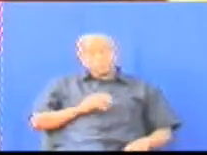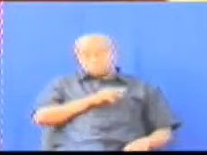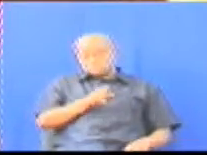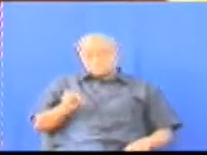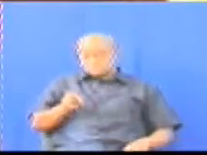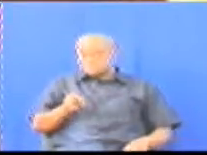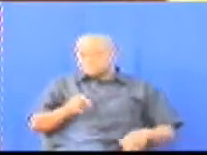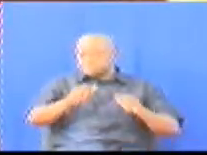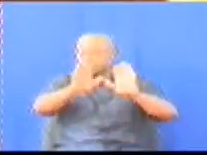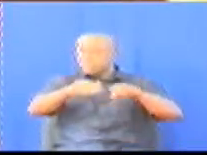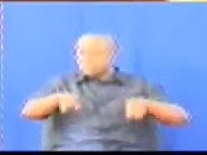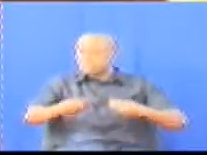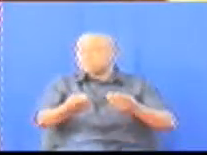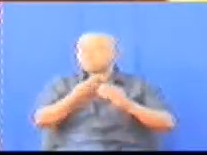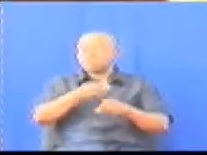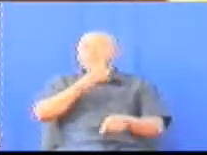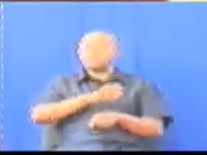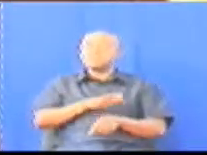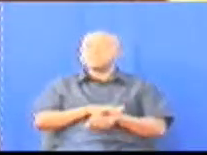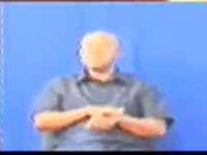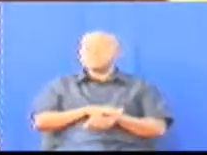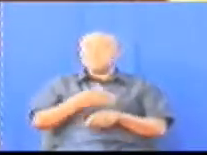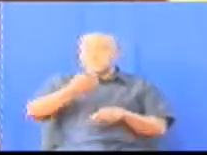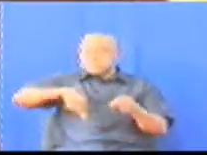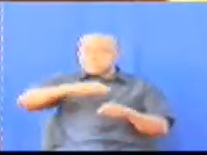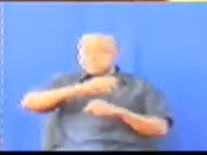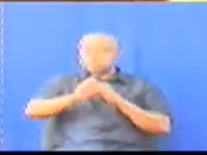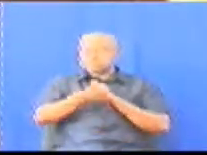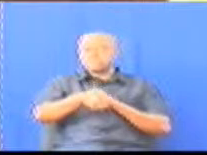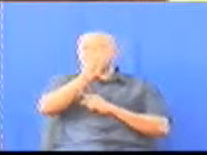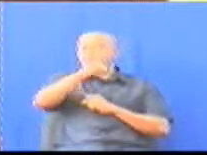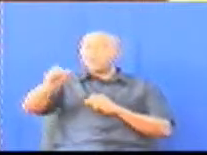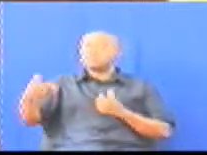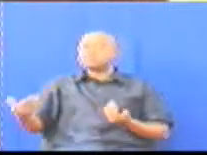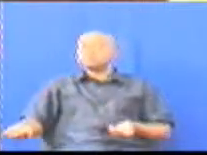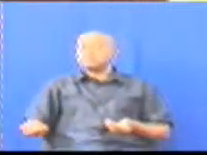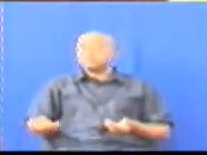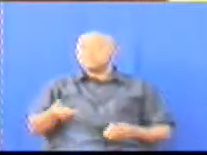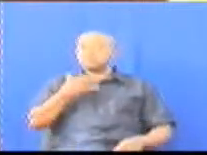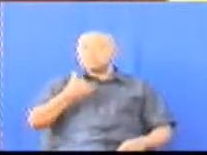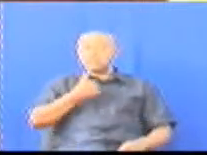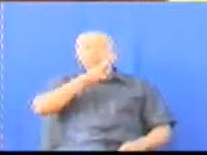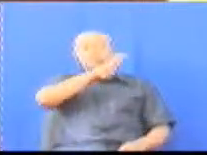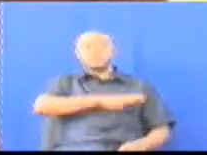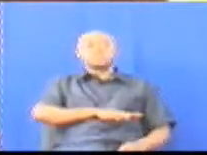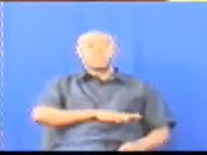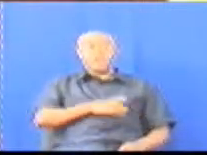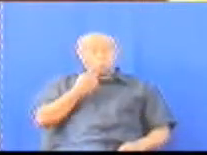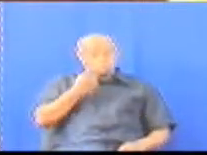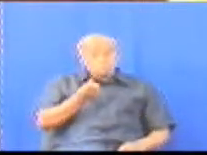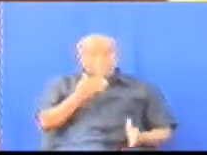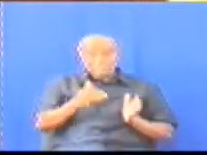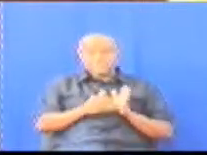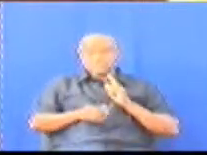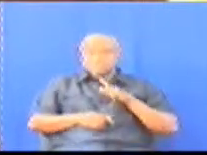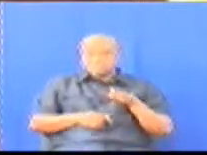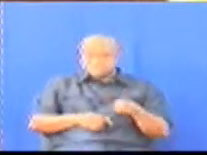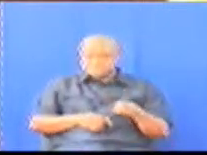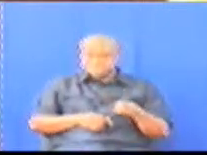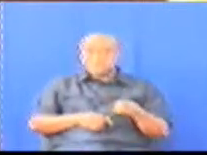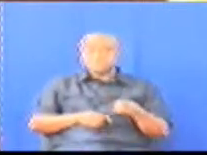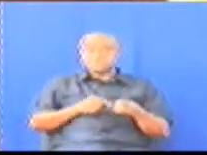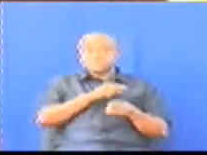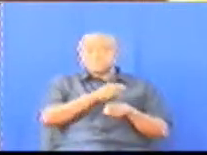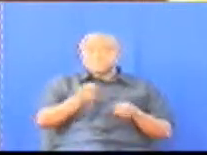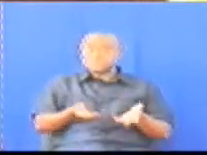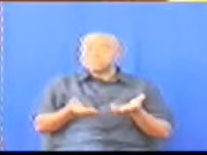mkubwa, kwanza wabunge ambao ni wawakilishi wa wananchi, tujiridhishe, tuangalie ni kwa namna gani sheria hizi